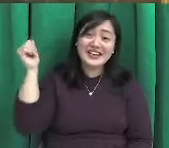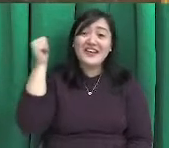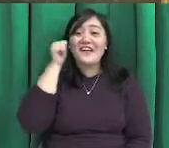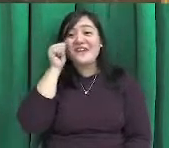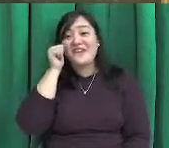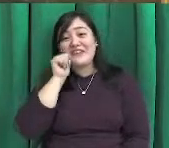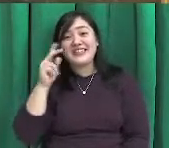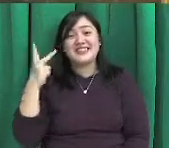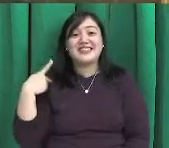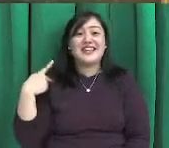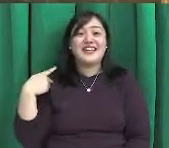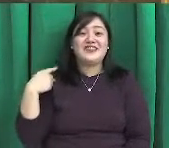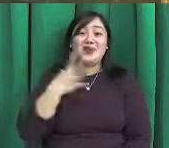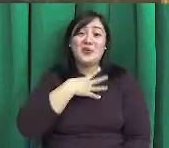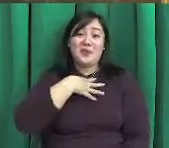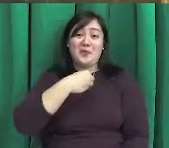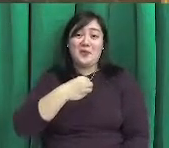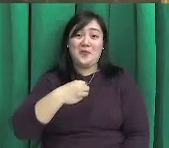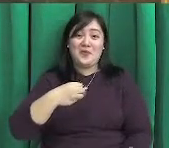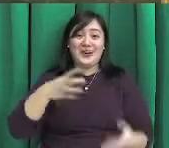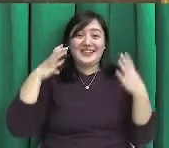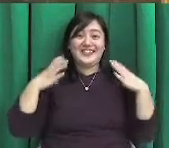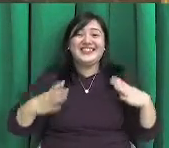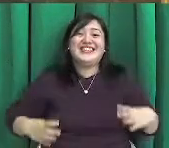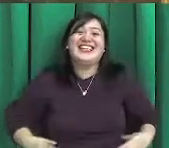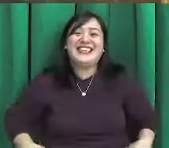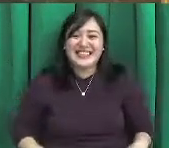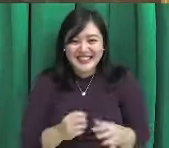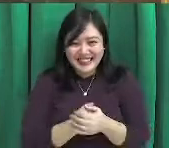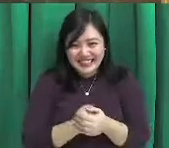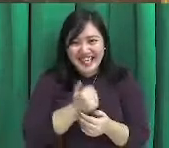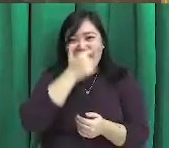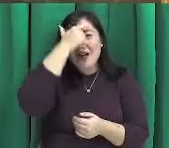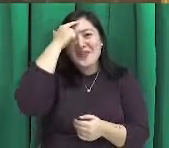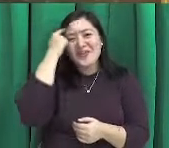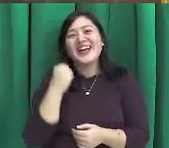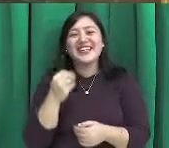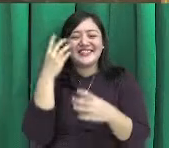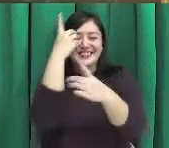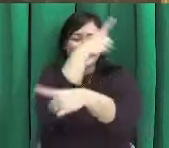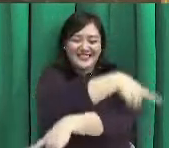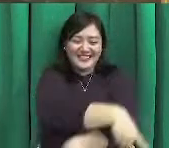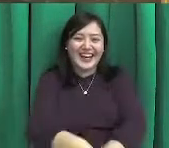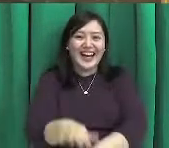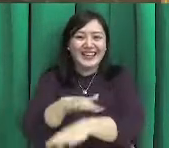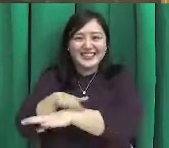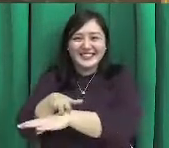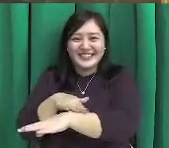Pambira. Eh, siyempre, kung hindi siya mag-white t-shirt, hindi siya makikita. Wala na. Everything is...